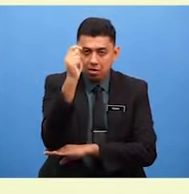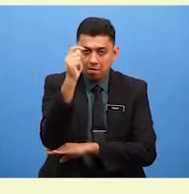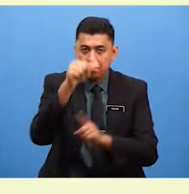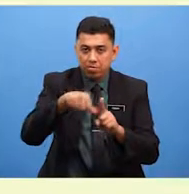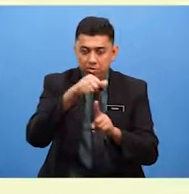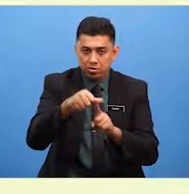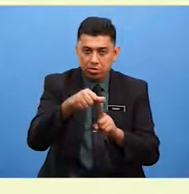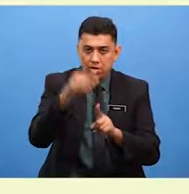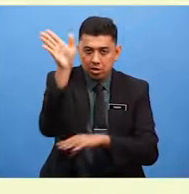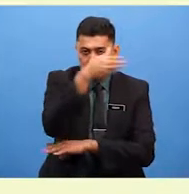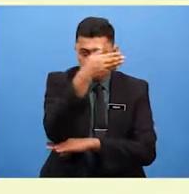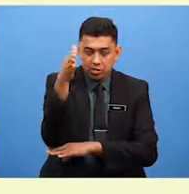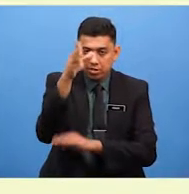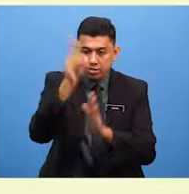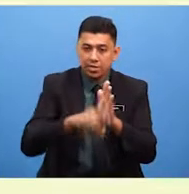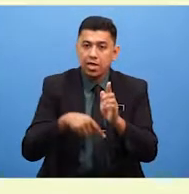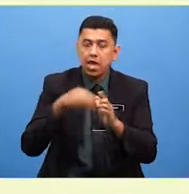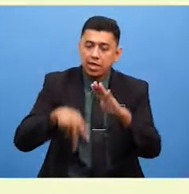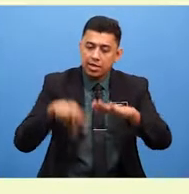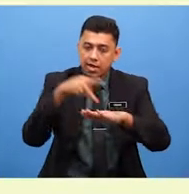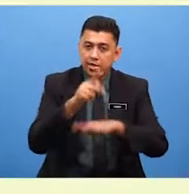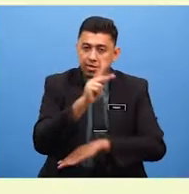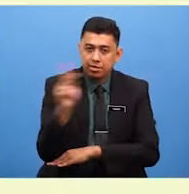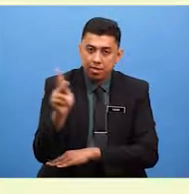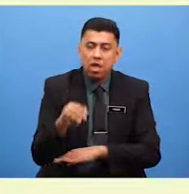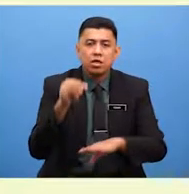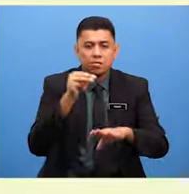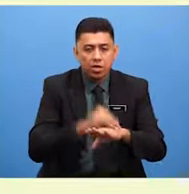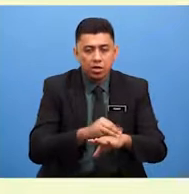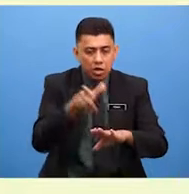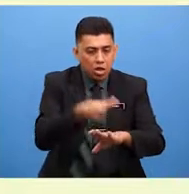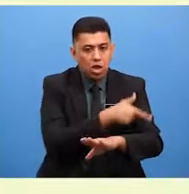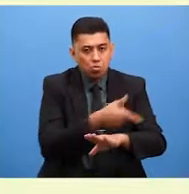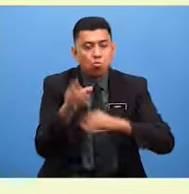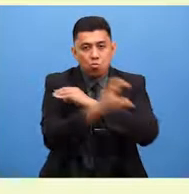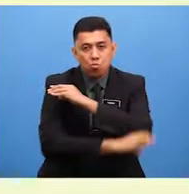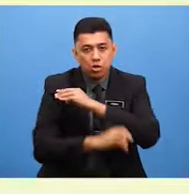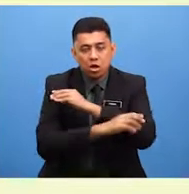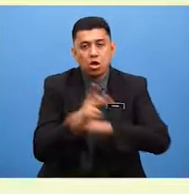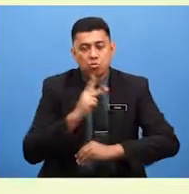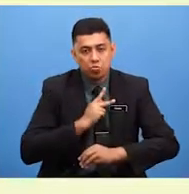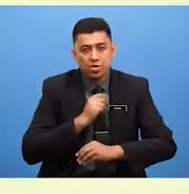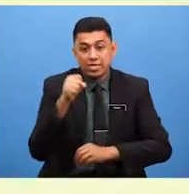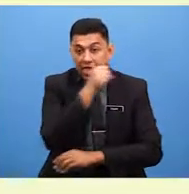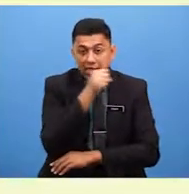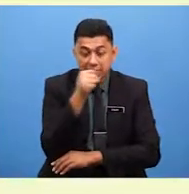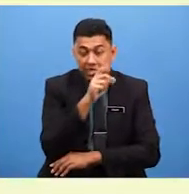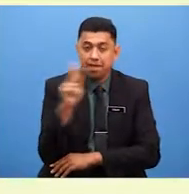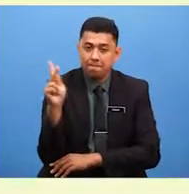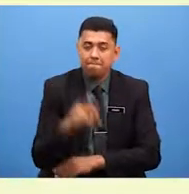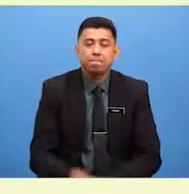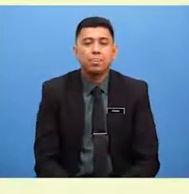apabila jalur gemilang dinaikkan semasa lagu Negaraku dimainkan. Ini